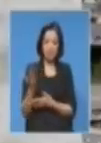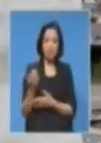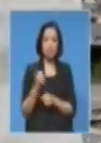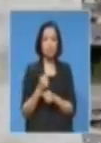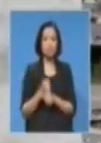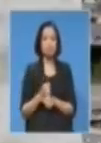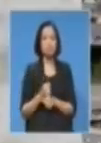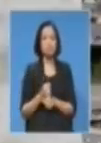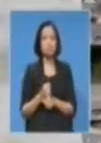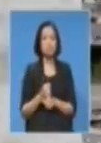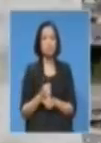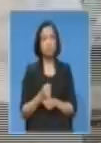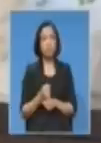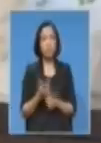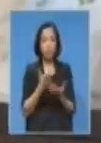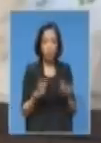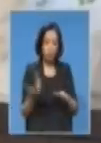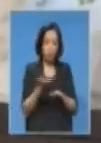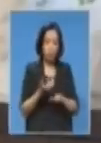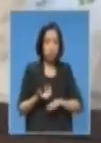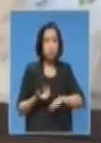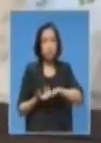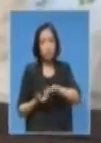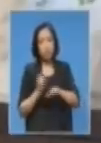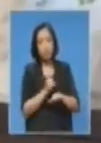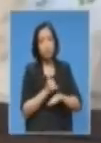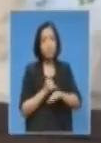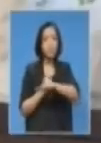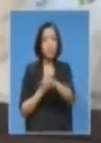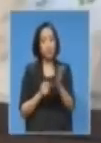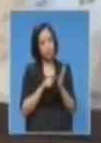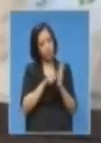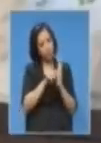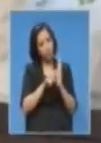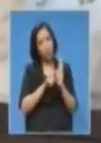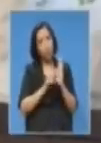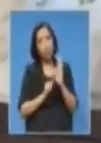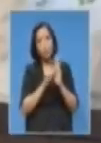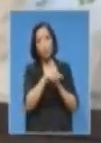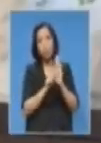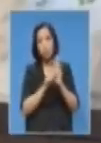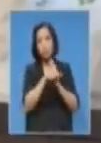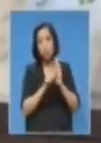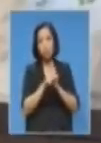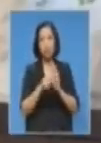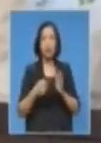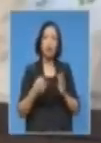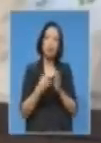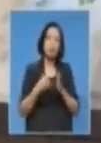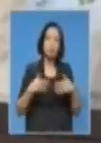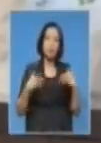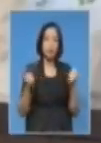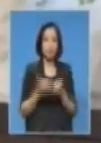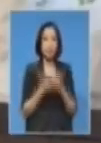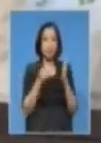ามารถที่จะทำให้การขนส่งสินค้าการเดินทางไปสู่ภาคตะวันออกของเรานั้นมีความสะดวกสบายมากยิ่งขึ้นรวมทั้งไปในเรื่องของการ